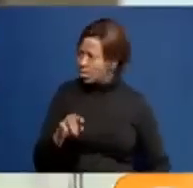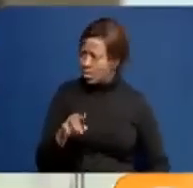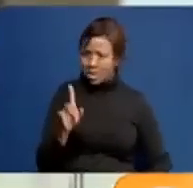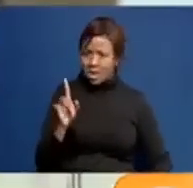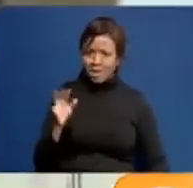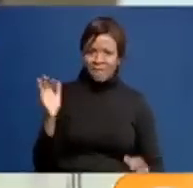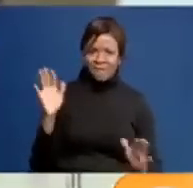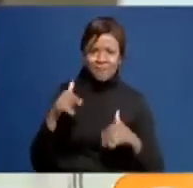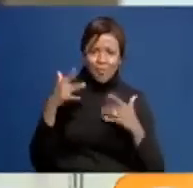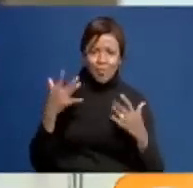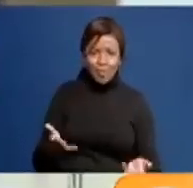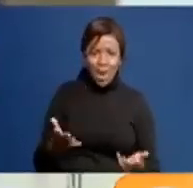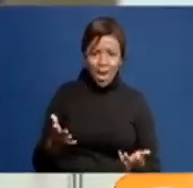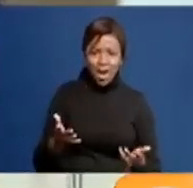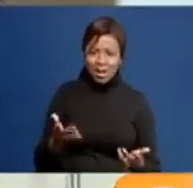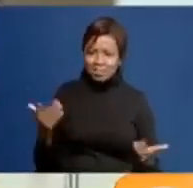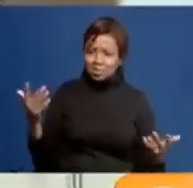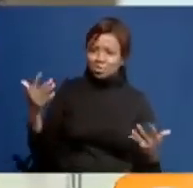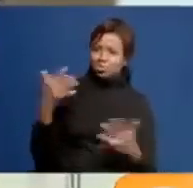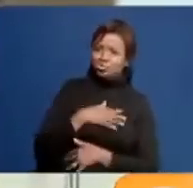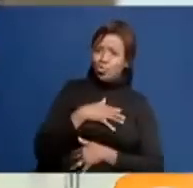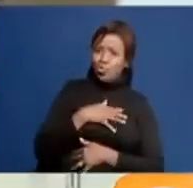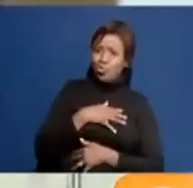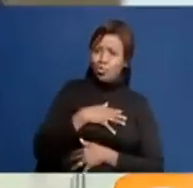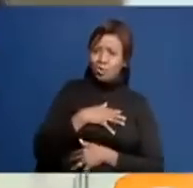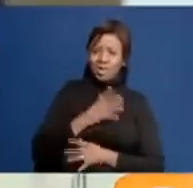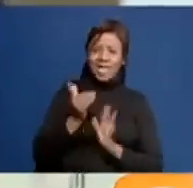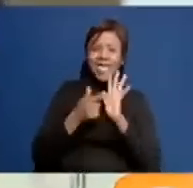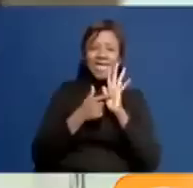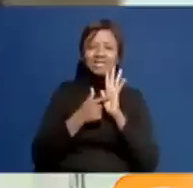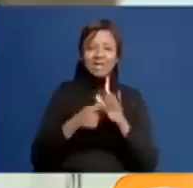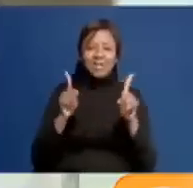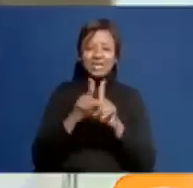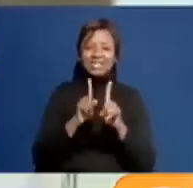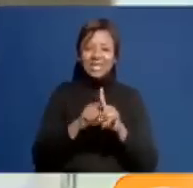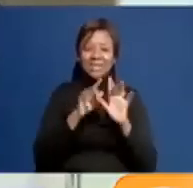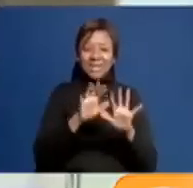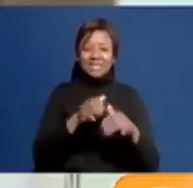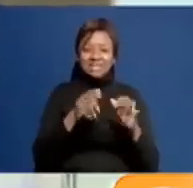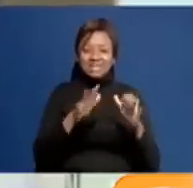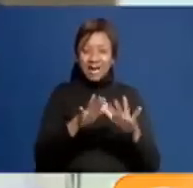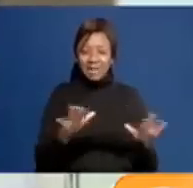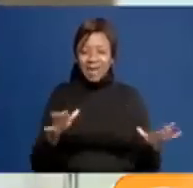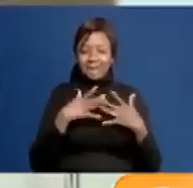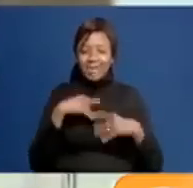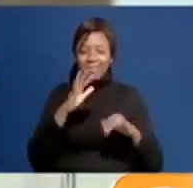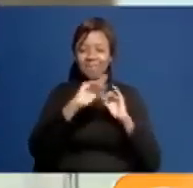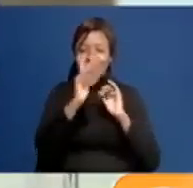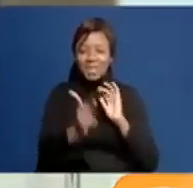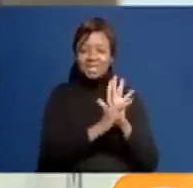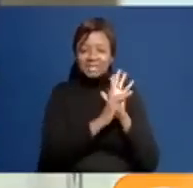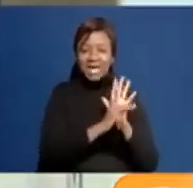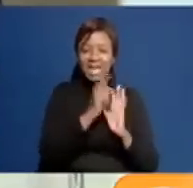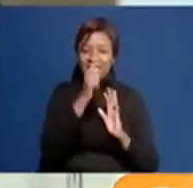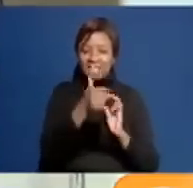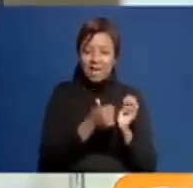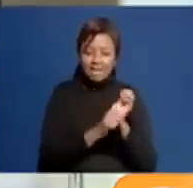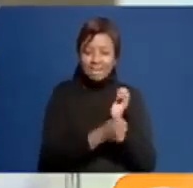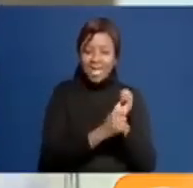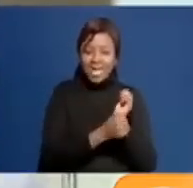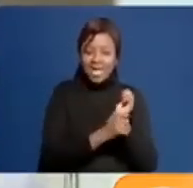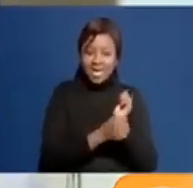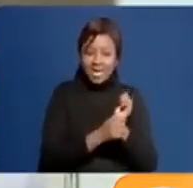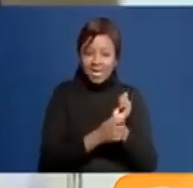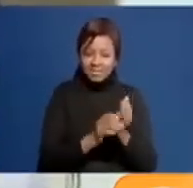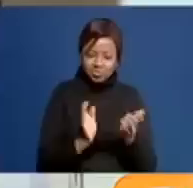kama watu wamezimama, ama kama lile shamba, kwa wale wanaotoka Kitale ama huko Western, kubako kuna mashamba ya mahindi.